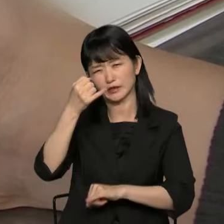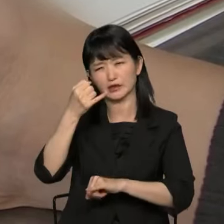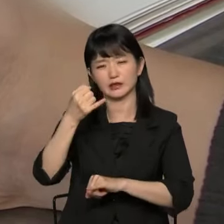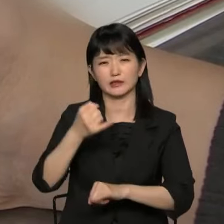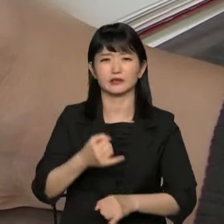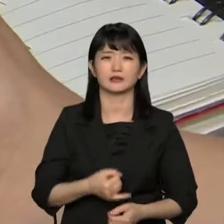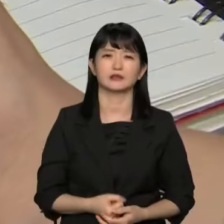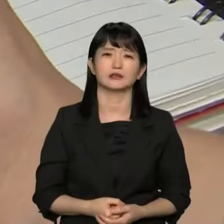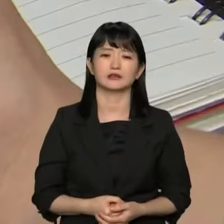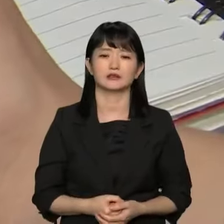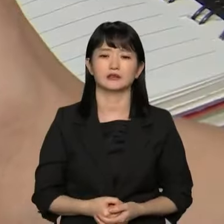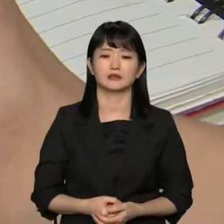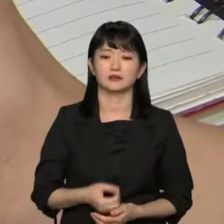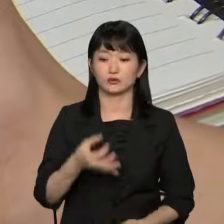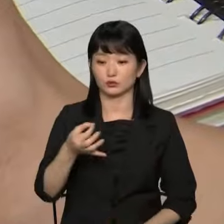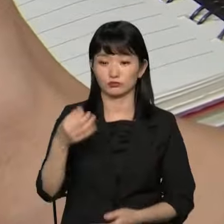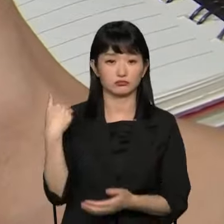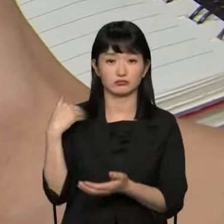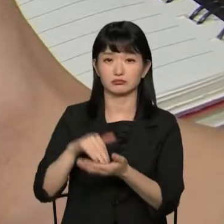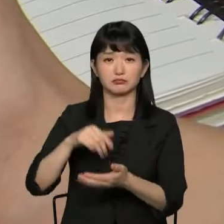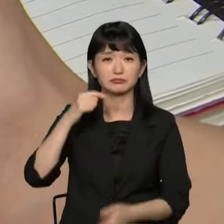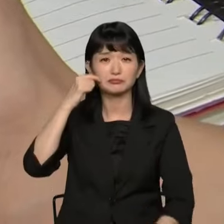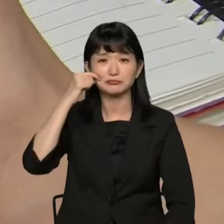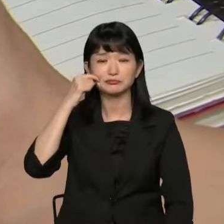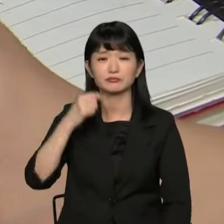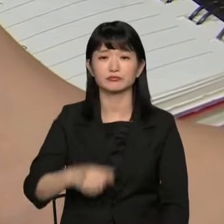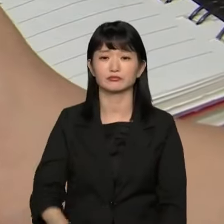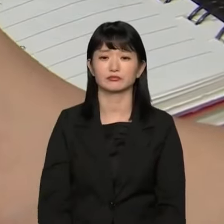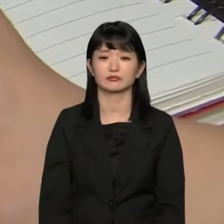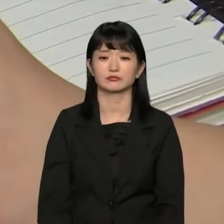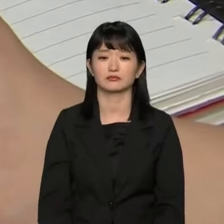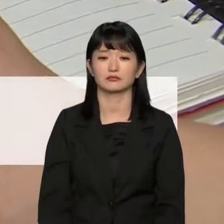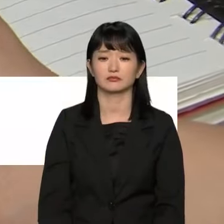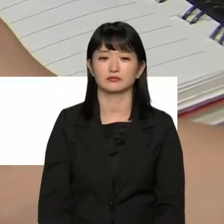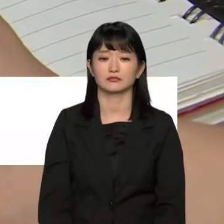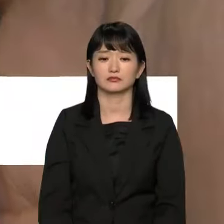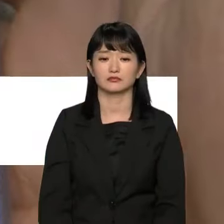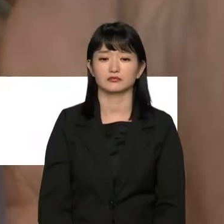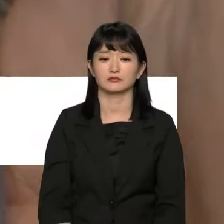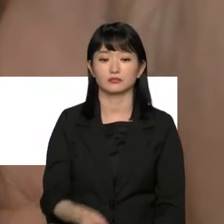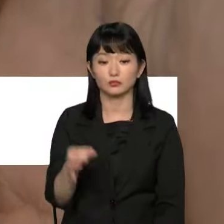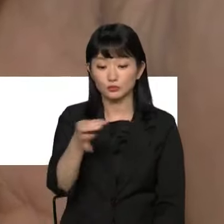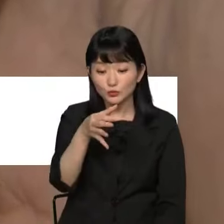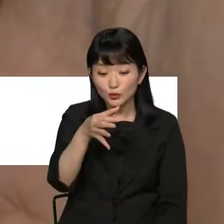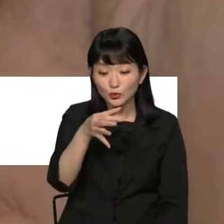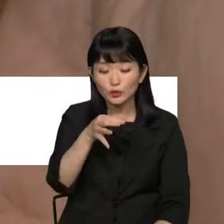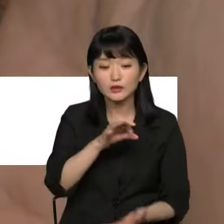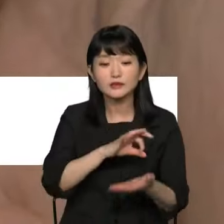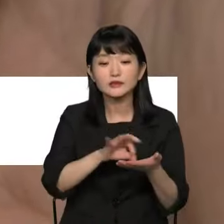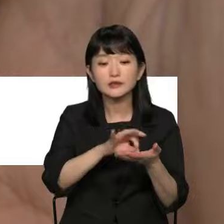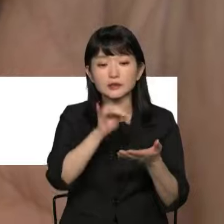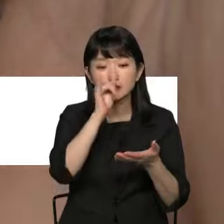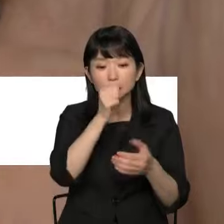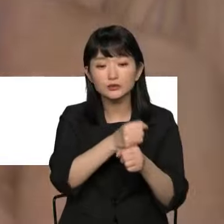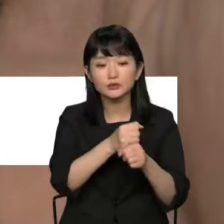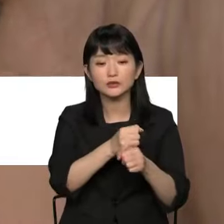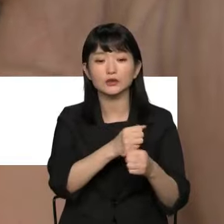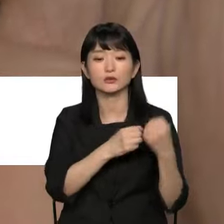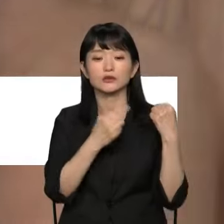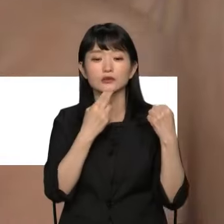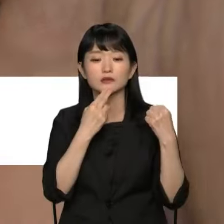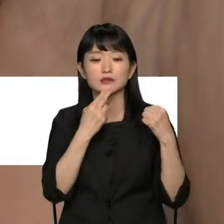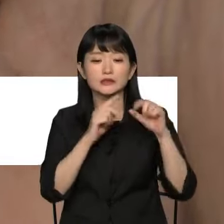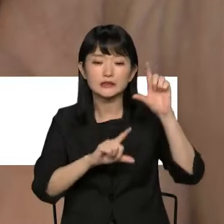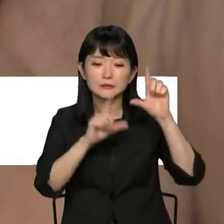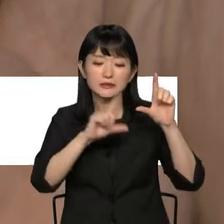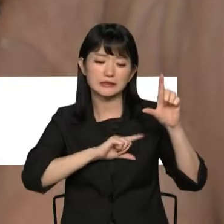않았습니다. 돈도 돌려받지 못했습니다. 무료로 쓸 수 있는 저작권 없는 그냥 거기다가 이름만 살짝 바꿔서 이